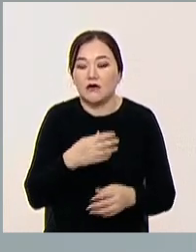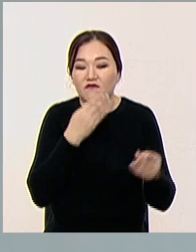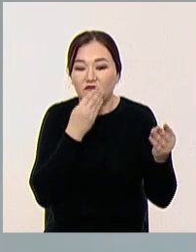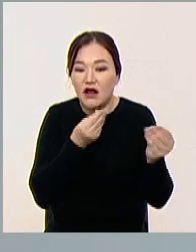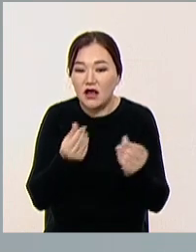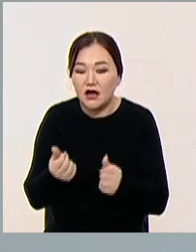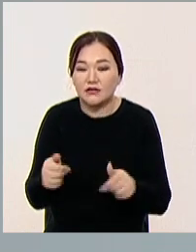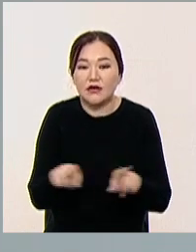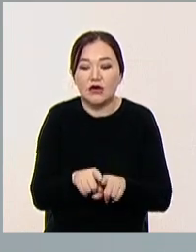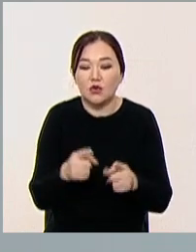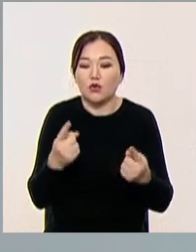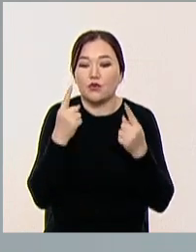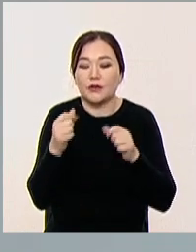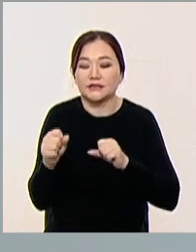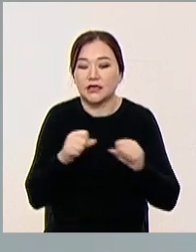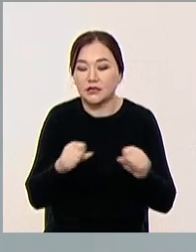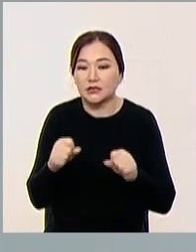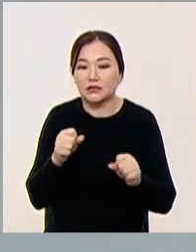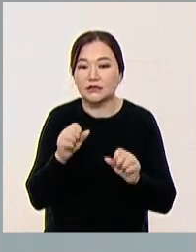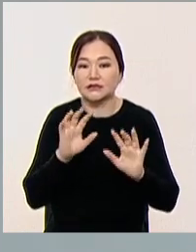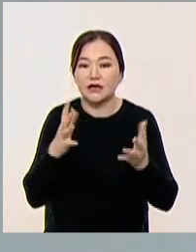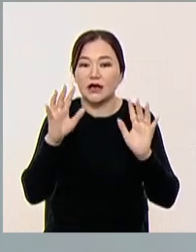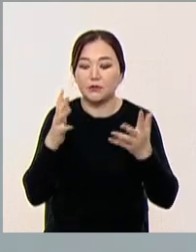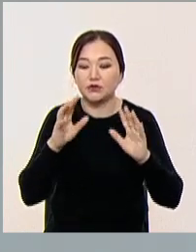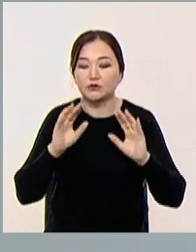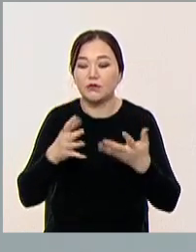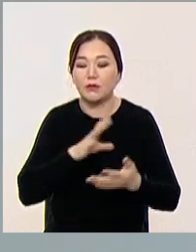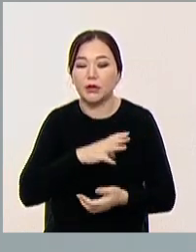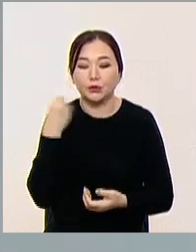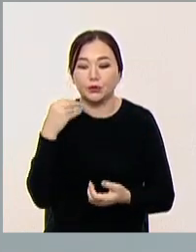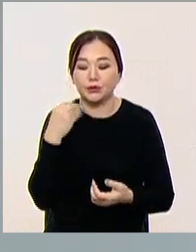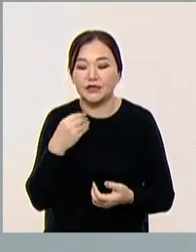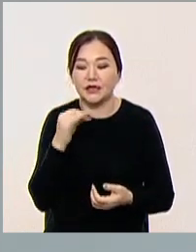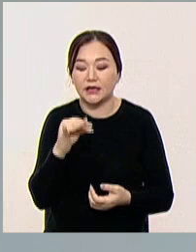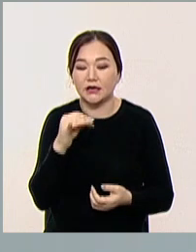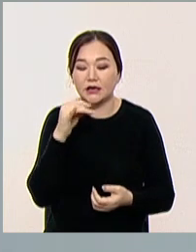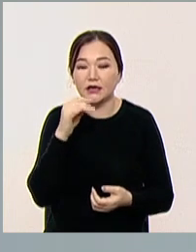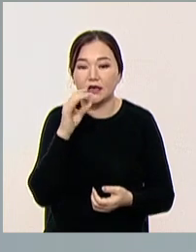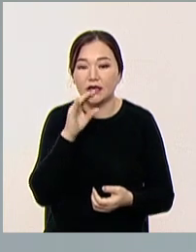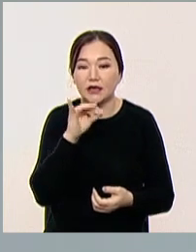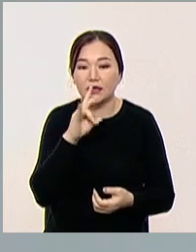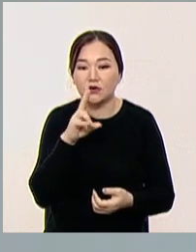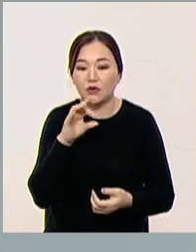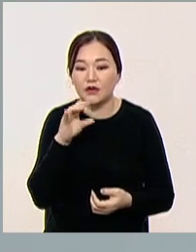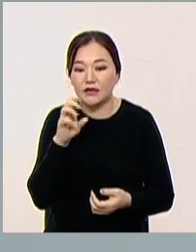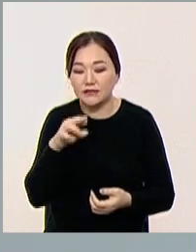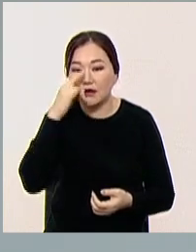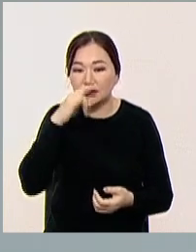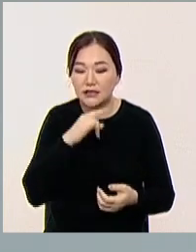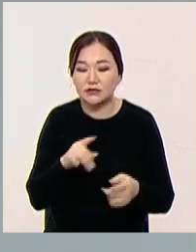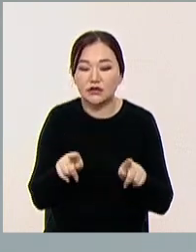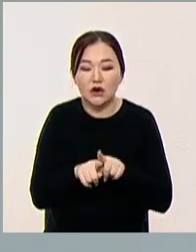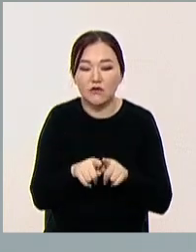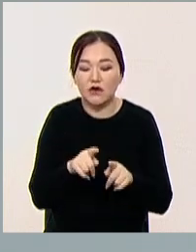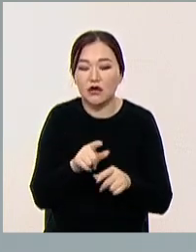влияния таких крупных сейсмических событий, произошедших в Турции и Индонезии на территории Казахстана,